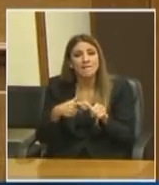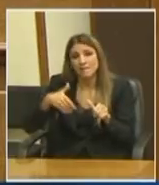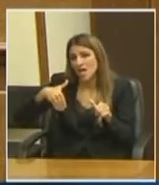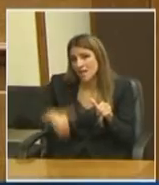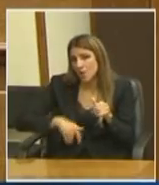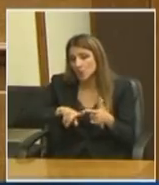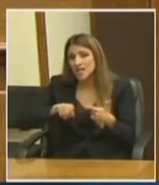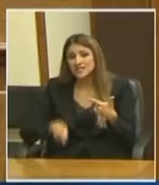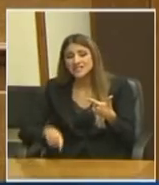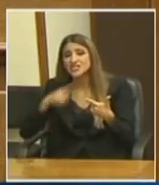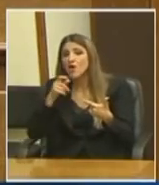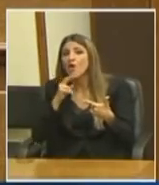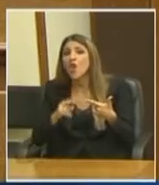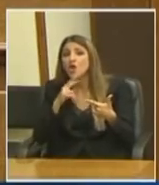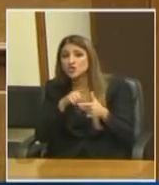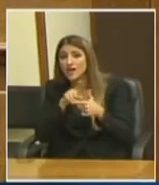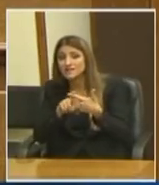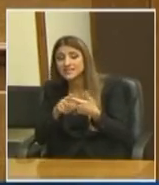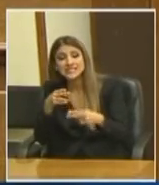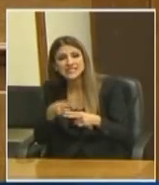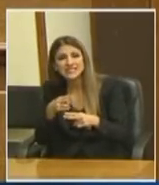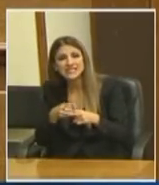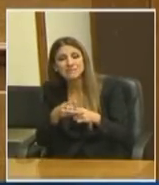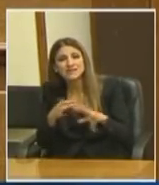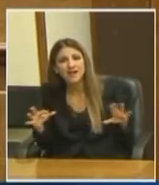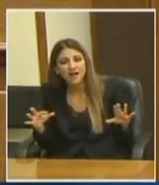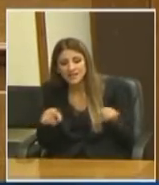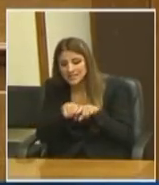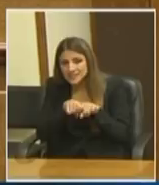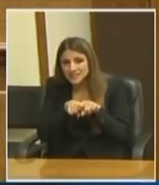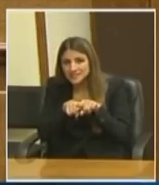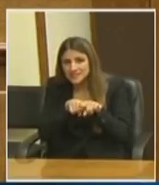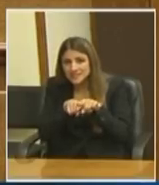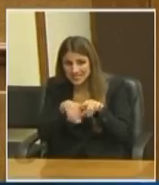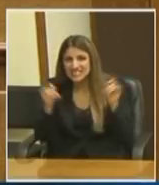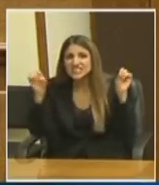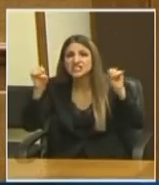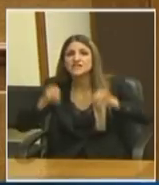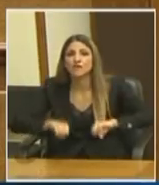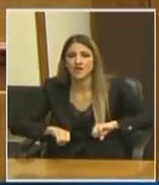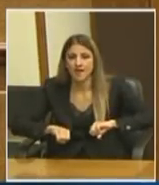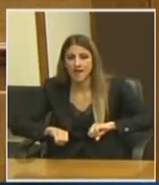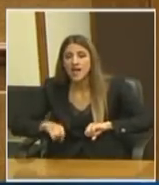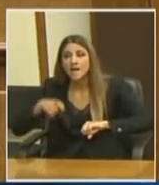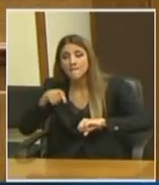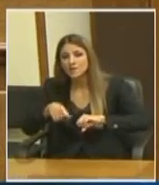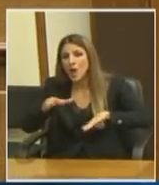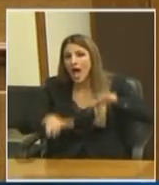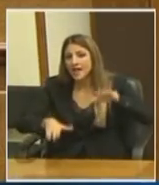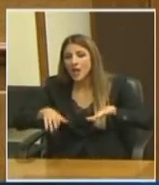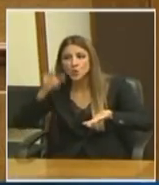Αυτά προσδιορίζουν την ονομασία, αυτά την ταυτοποιούν, αυτά της προσδίδουν αλυτρωτικό χαρακτήρα.